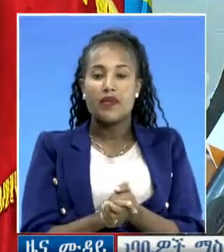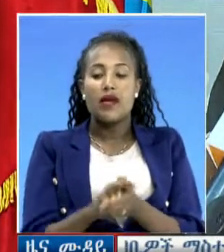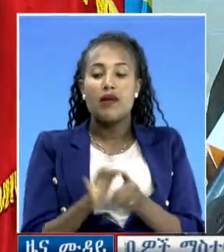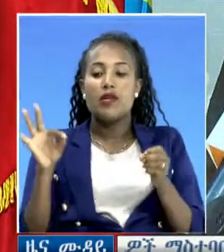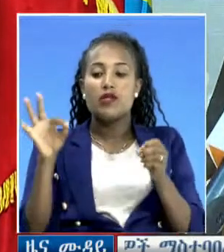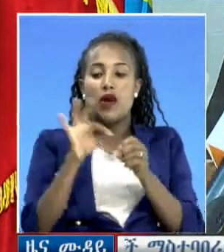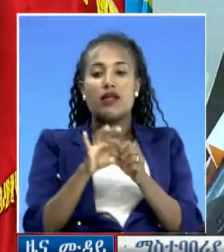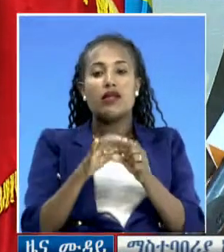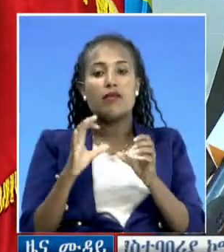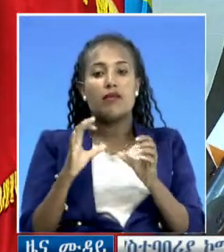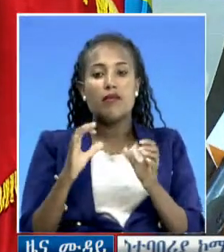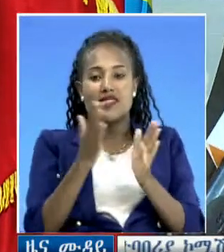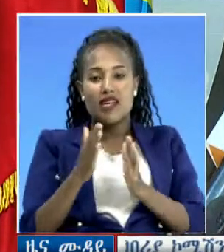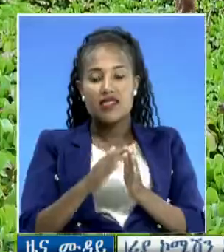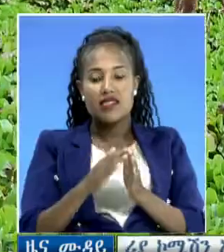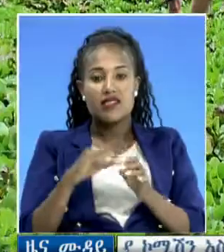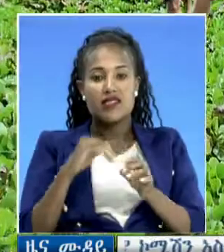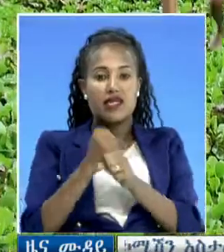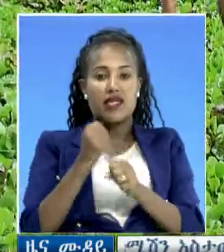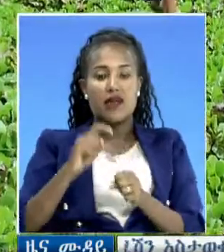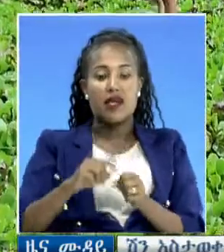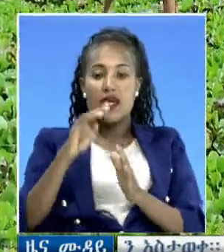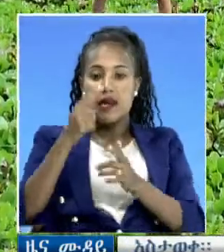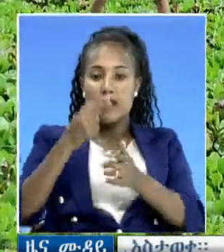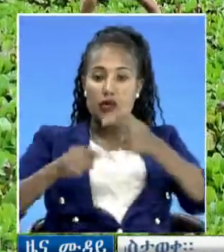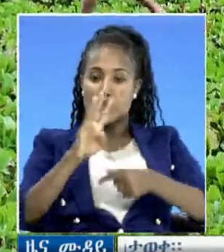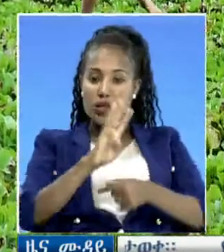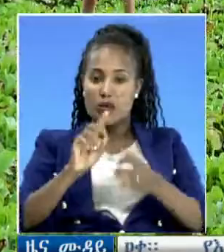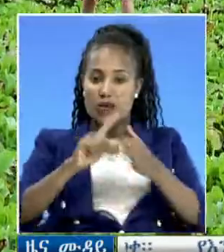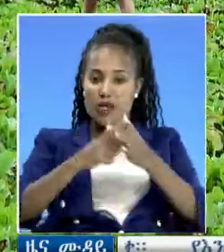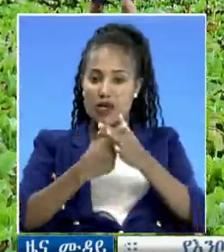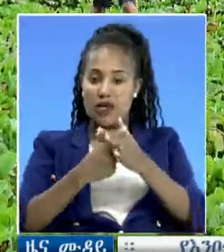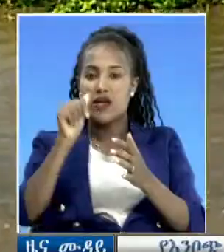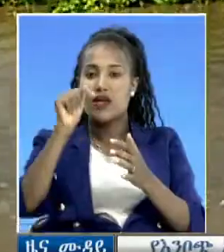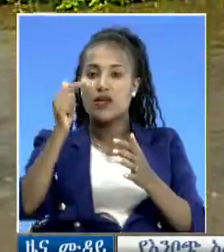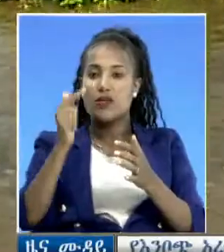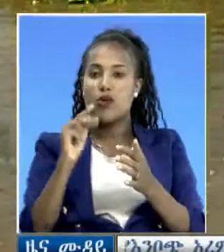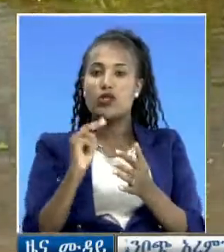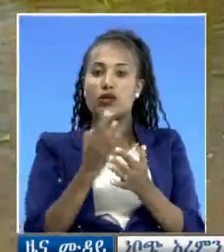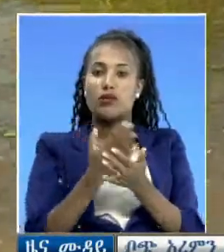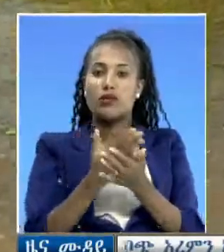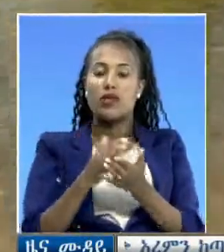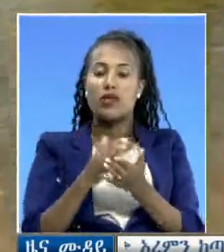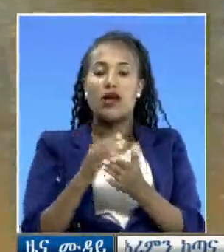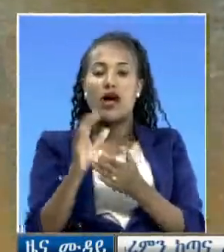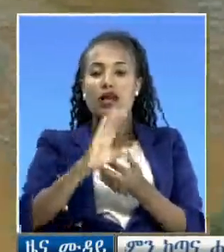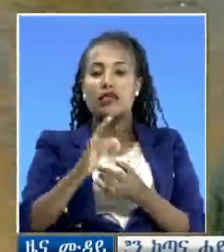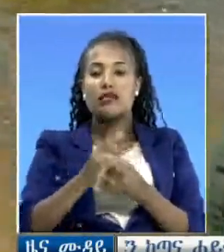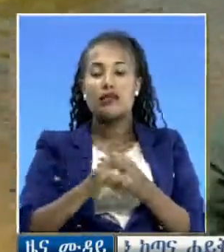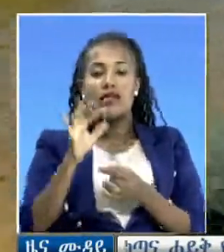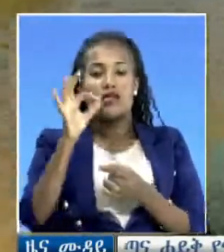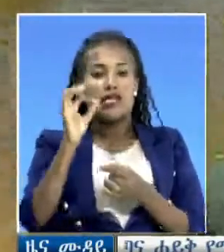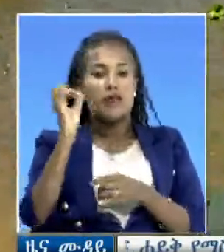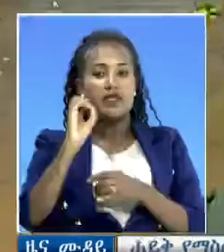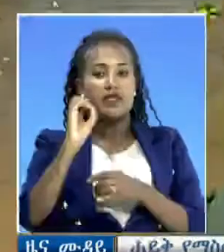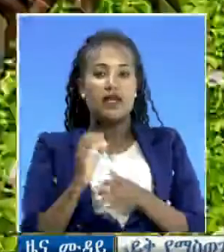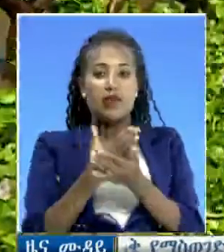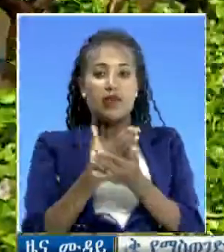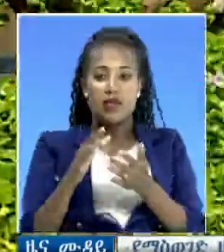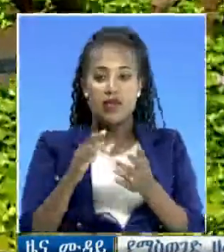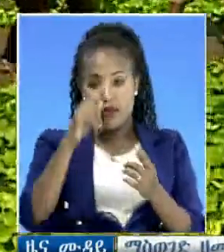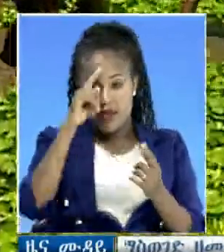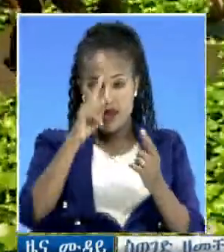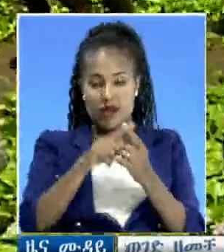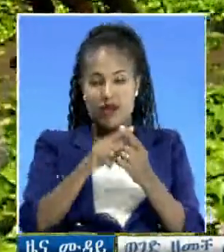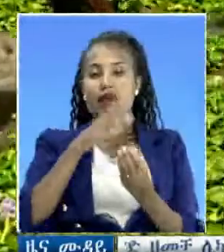በእጽዋት የማጠናቀር ዘዴ መሰራት አለበት። ከመጪው ሰኞ ጀምሮ በሚካሄደው እምቦጭን ከጣና ሐይቅ የማስወገድ ሀገራዊ ዘመቻ 90% አረሙን ለማስወገድ